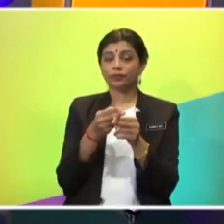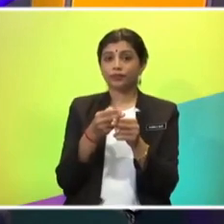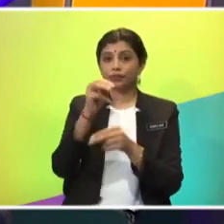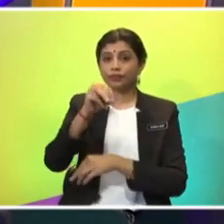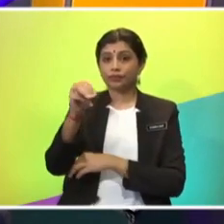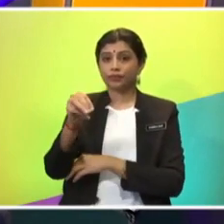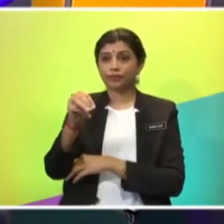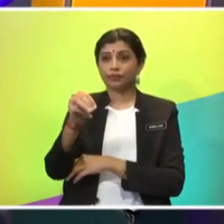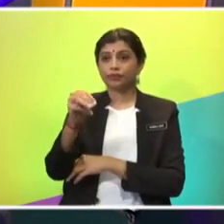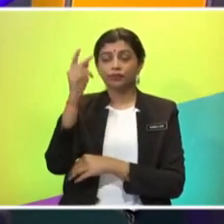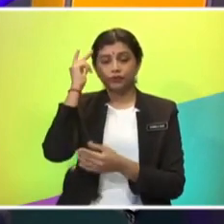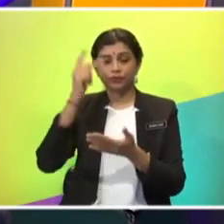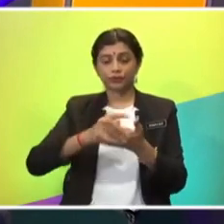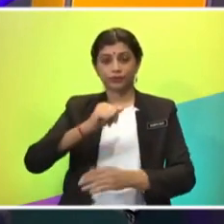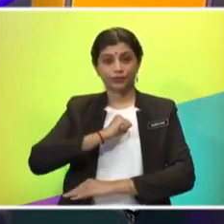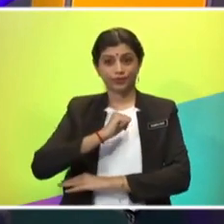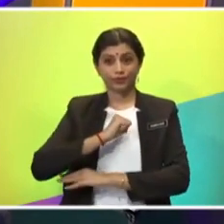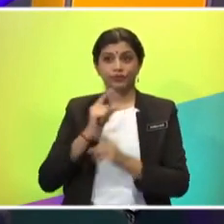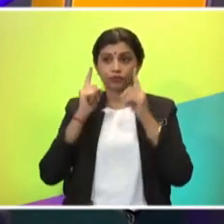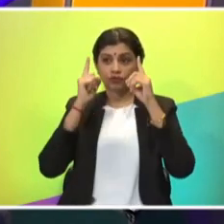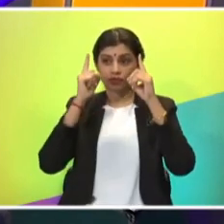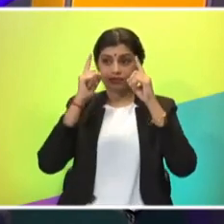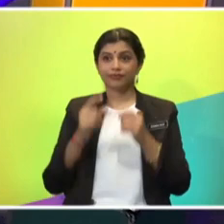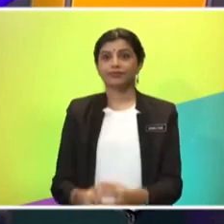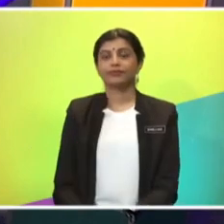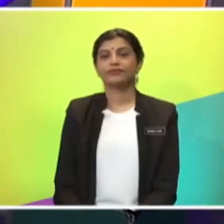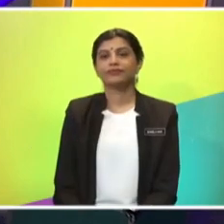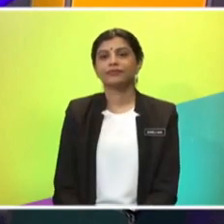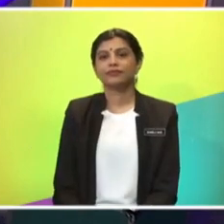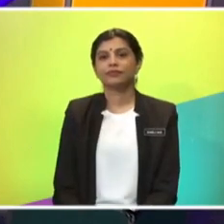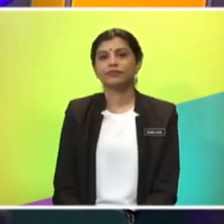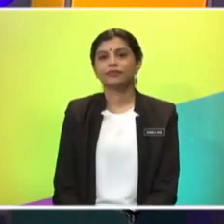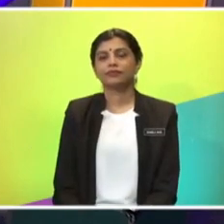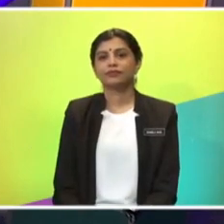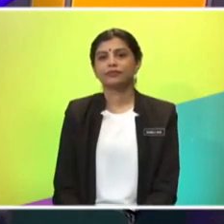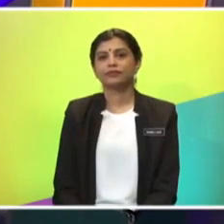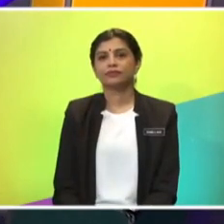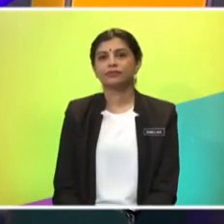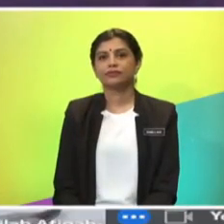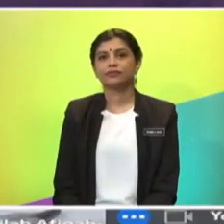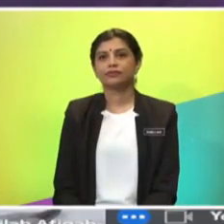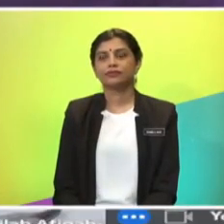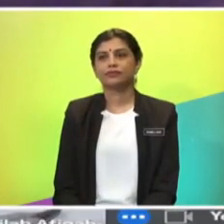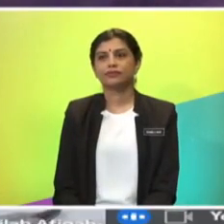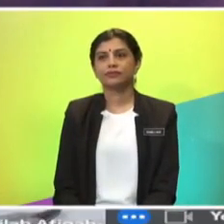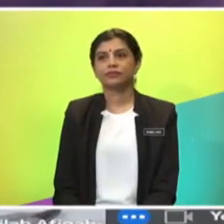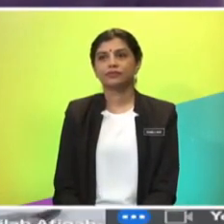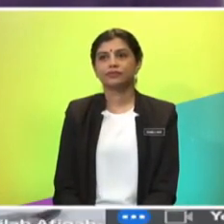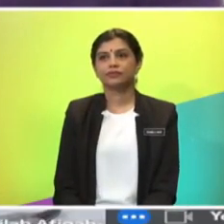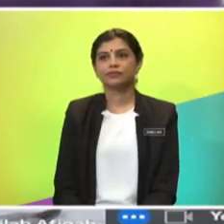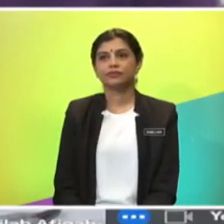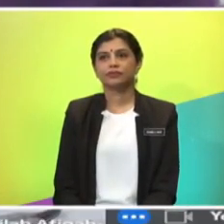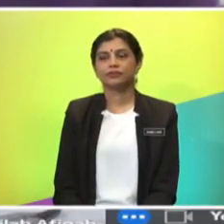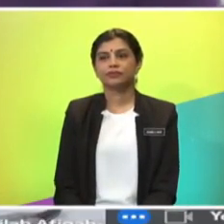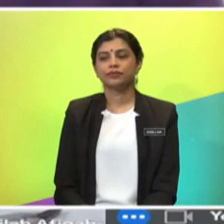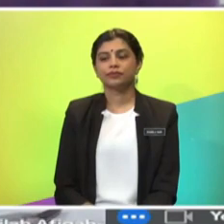Hai, Assalamualaikum. Waalaikumsalam. Nama saya Muhammad Ishraf Iman bin Muhammad Syahad. Saya dari Sekolah Kebangsaan